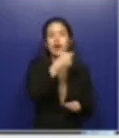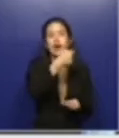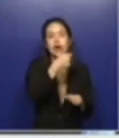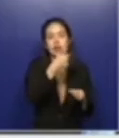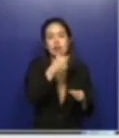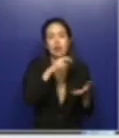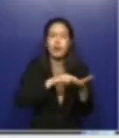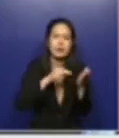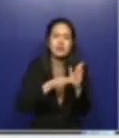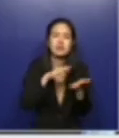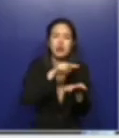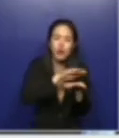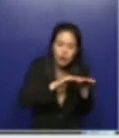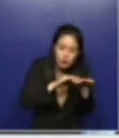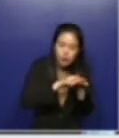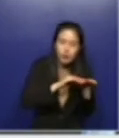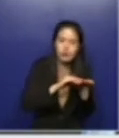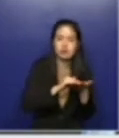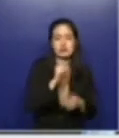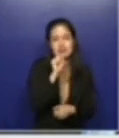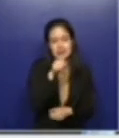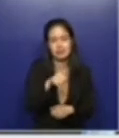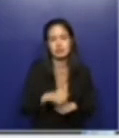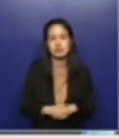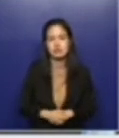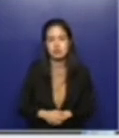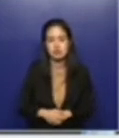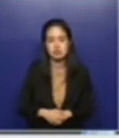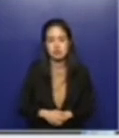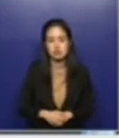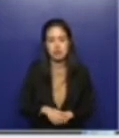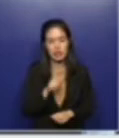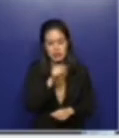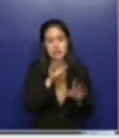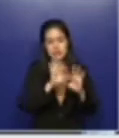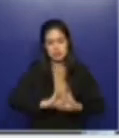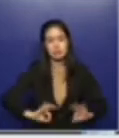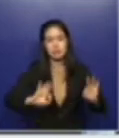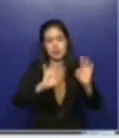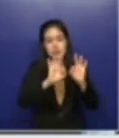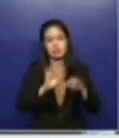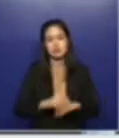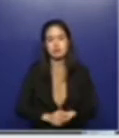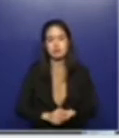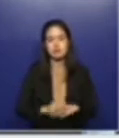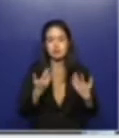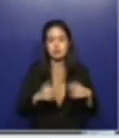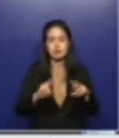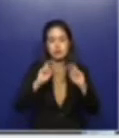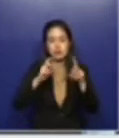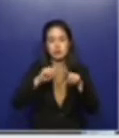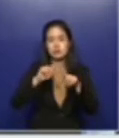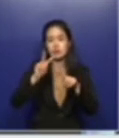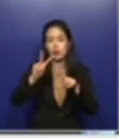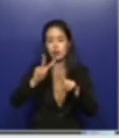ขาไปในพื้นที่เลยนั่นเรื่องแรกสุดครับท่านครับเรื่องที่สองครับ